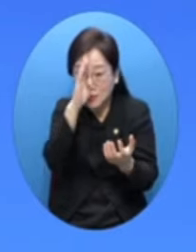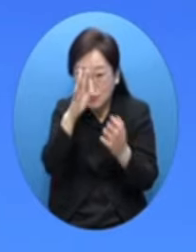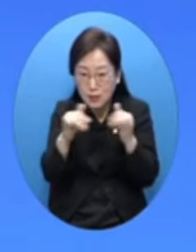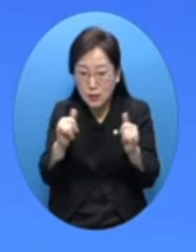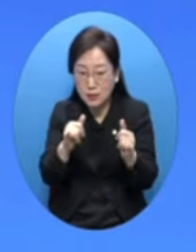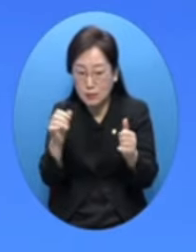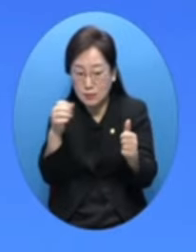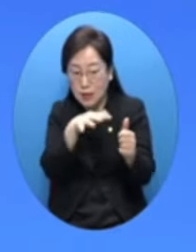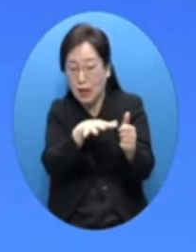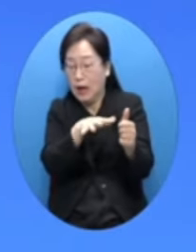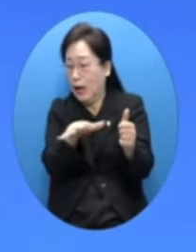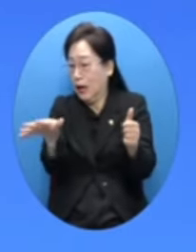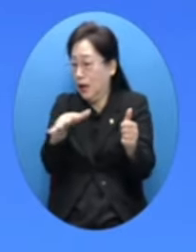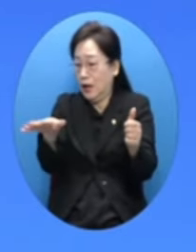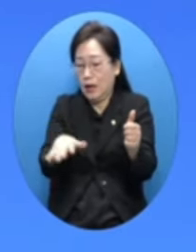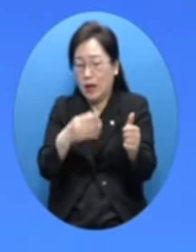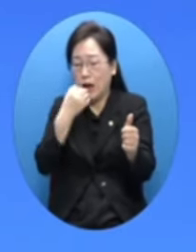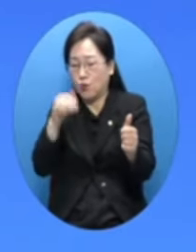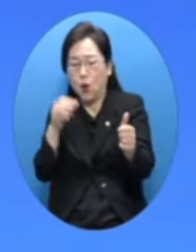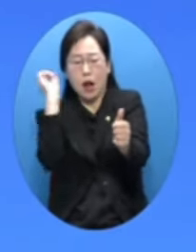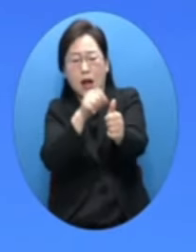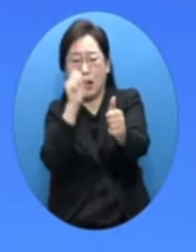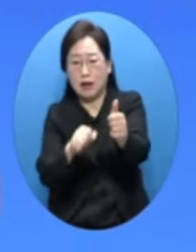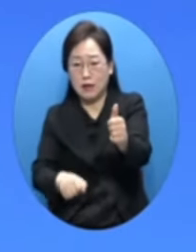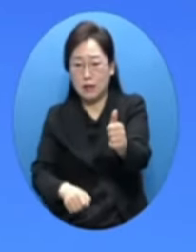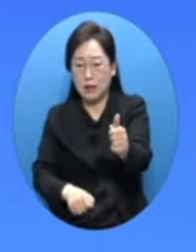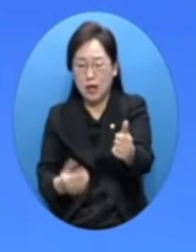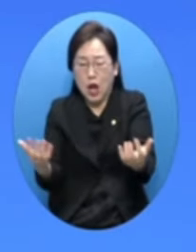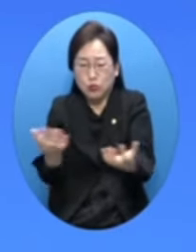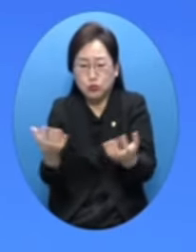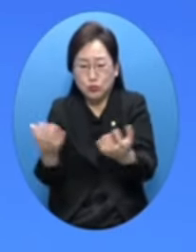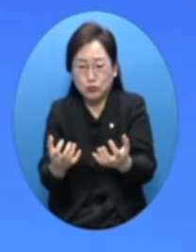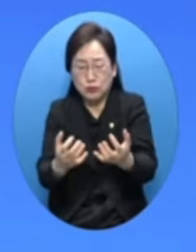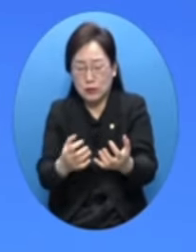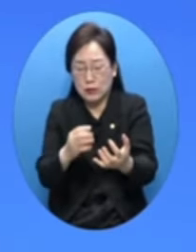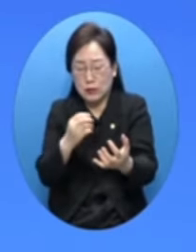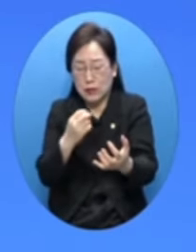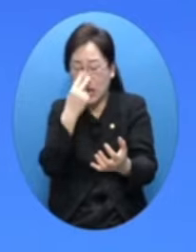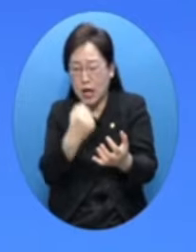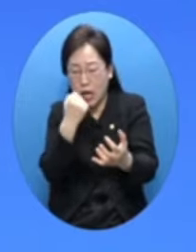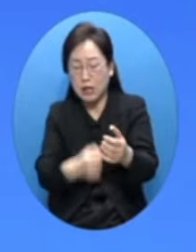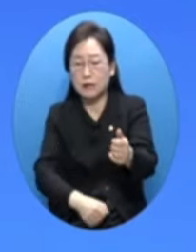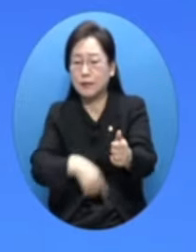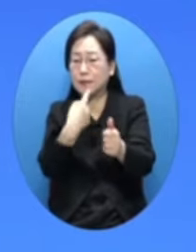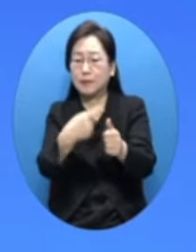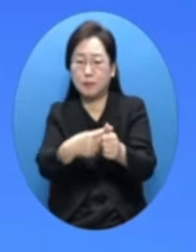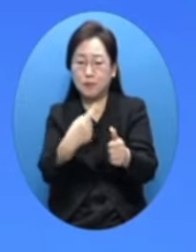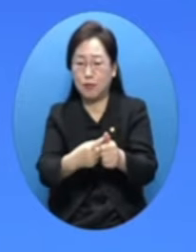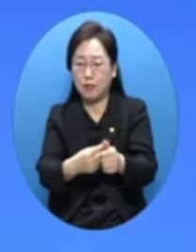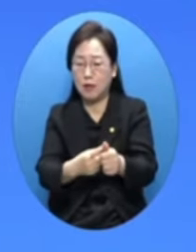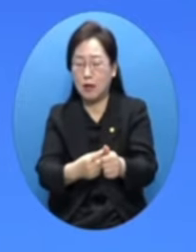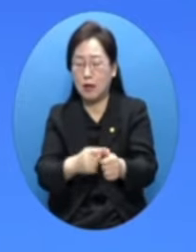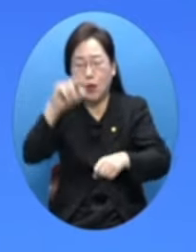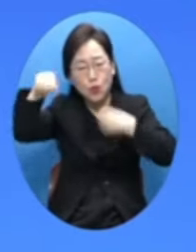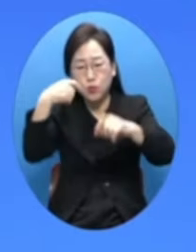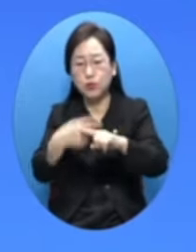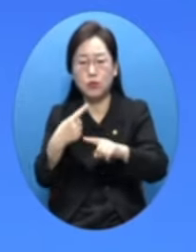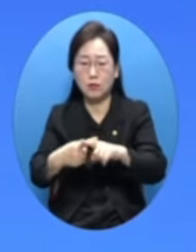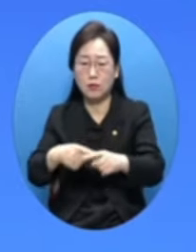막 무시하고 지나가면 돌을 던지고 문둥이라고 해서 놀리고 사람 취급을 안 했습니다. 사람들이